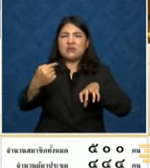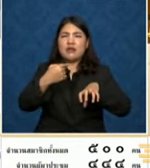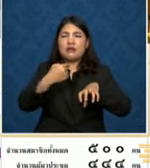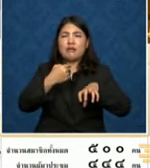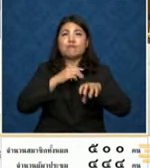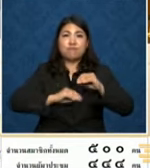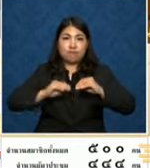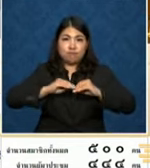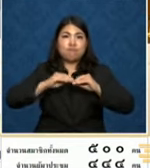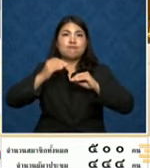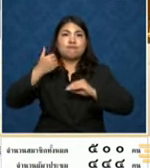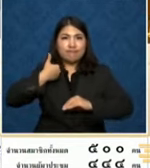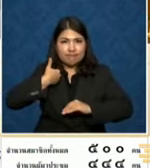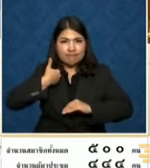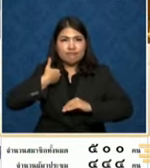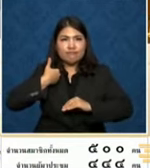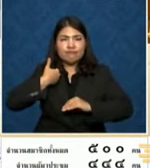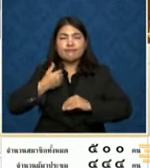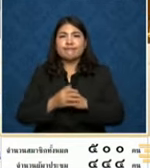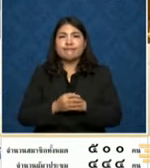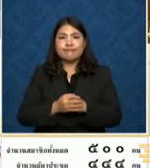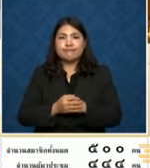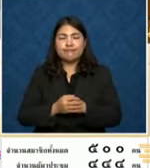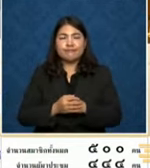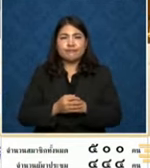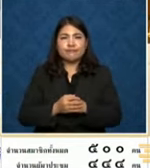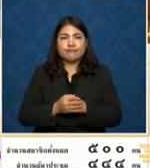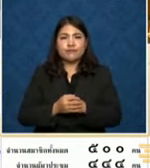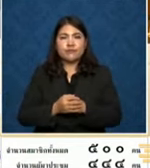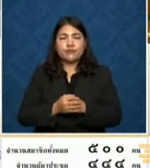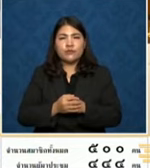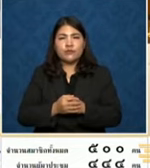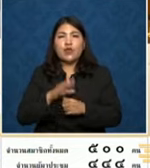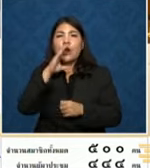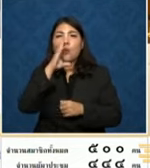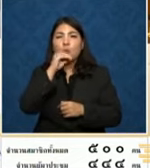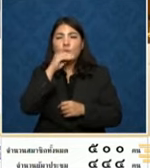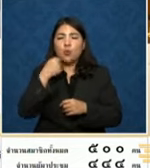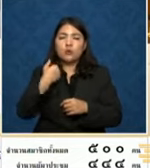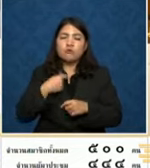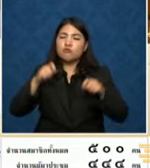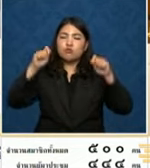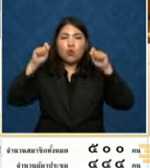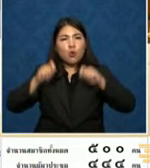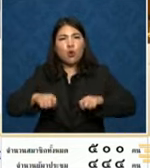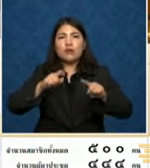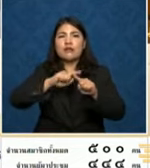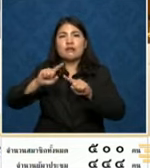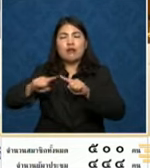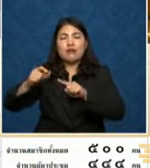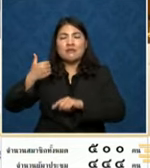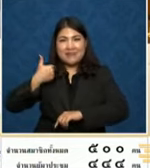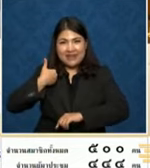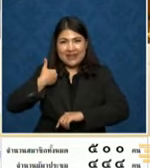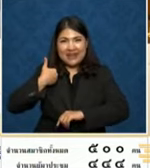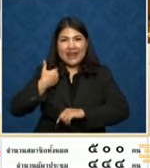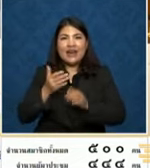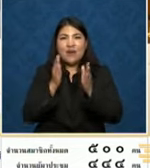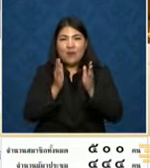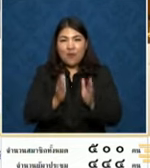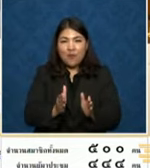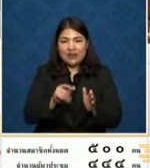เขามีการทำสัญตกลงด้วยวาจากันในหลายๆเรื่องซึ่งกลุ่มพ่อค้ายางเขาก็ทรา